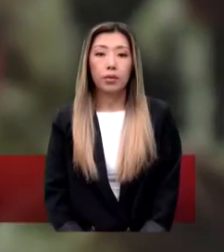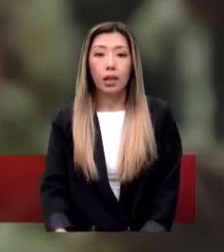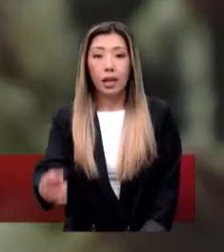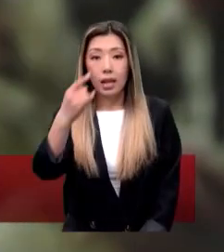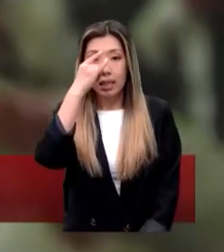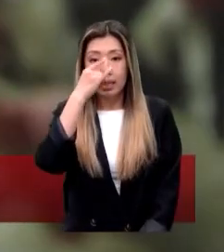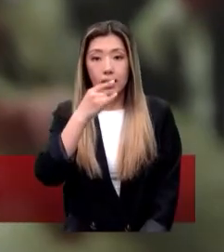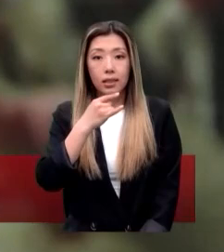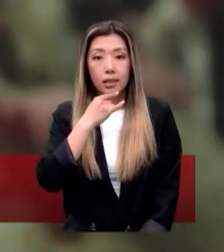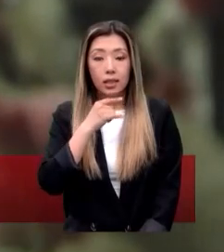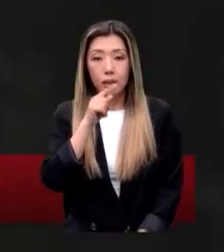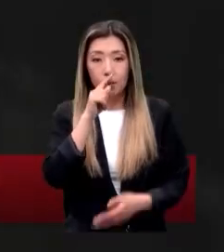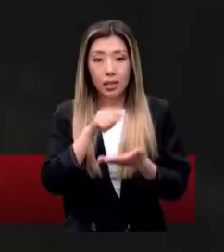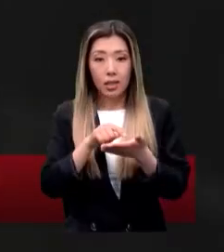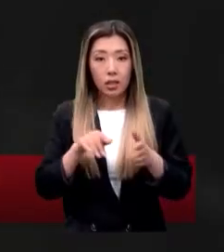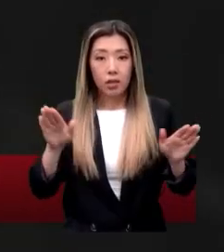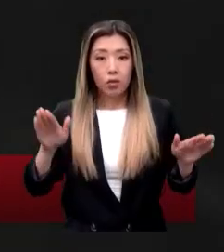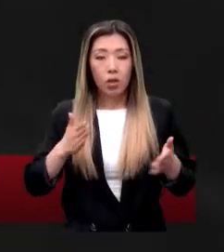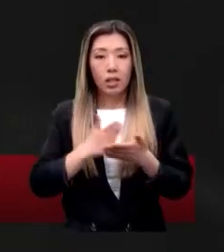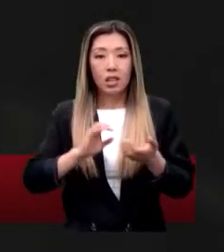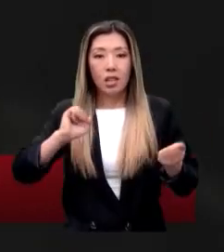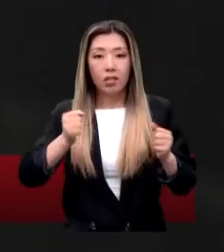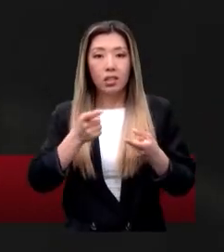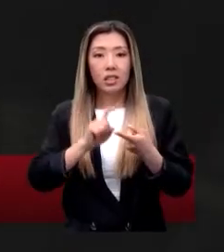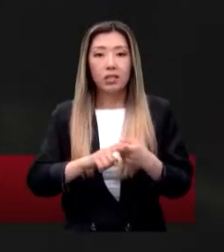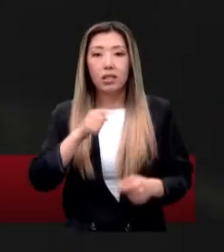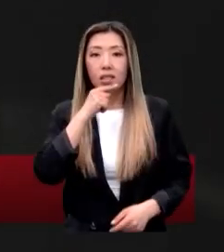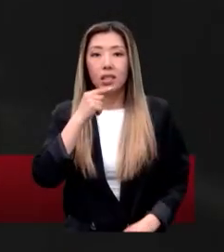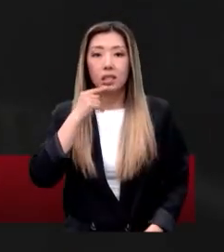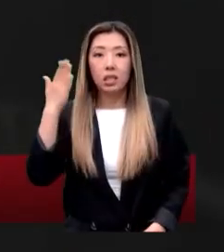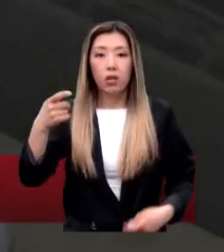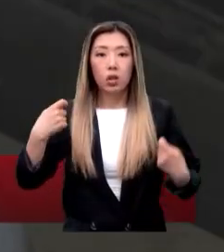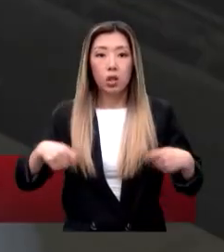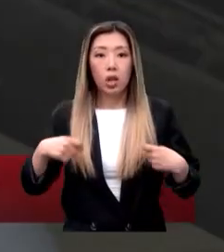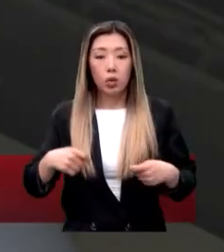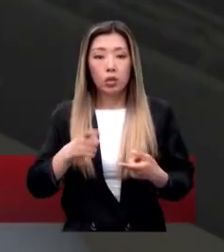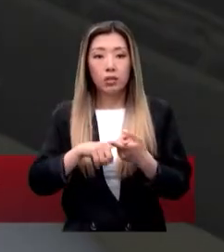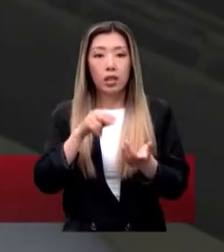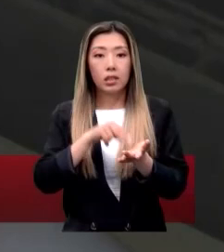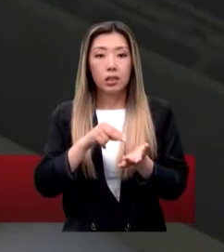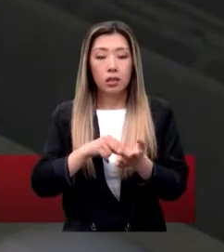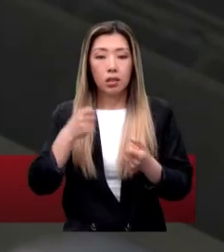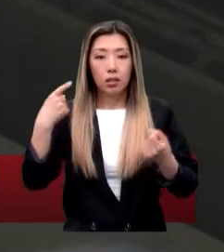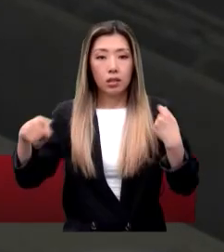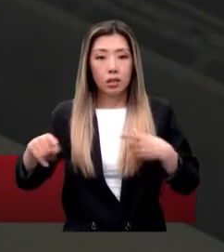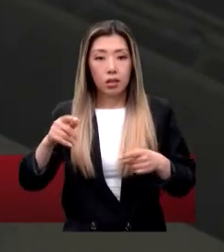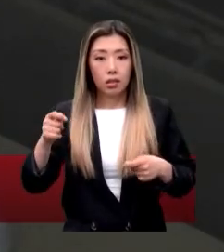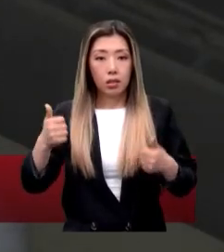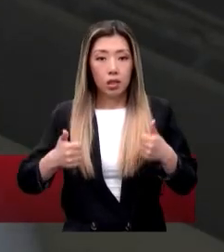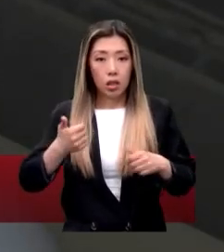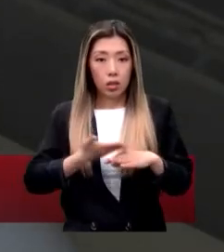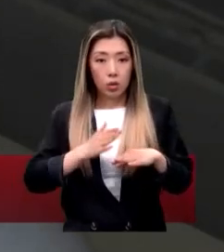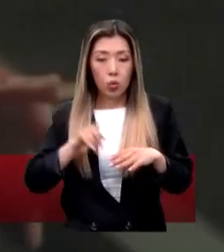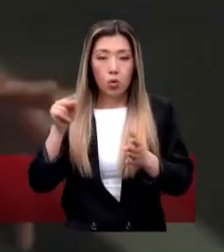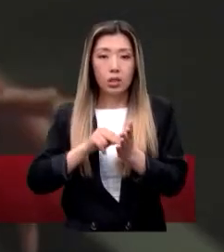Казахстанские птицеводы начинают ощущать давление российского яйца на нашем рынке. На их себестоимость влияет кормовая база, которая значительно